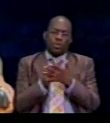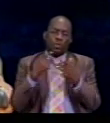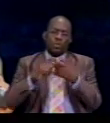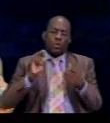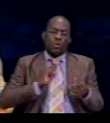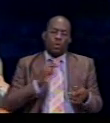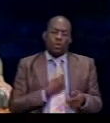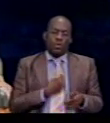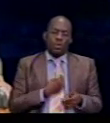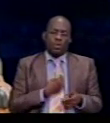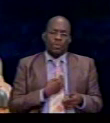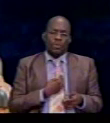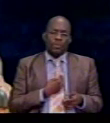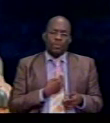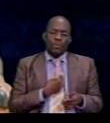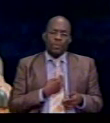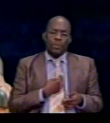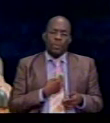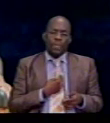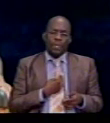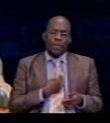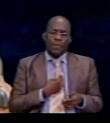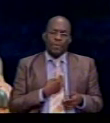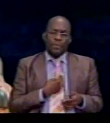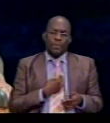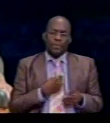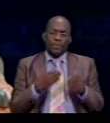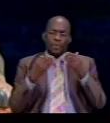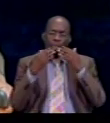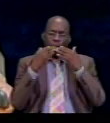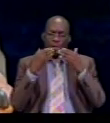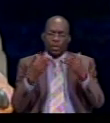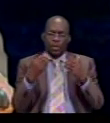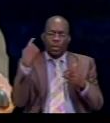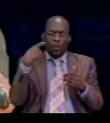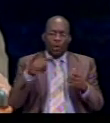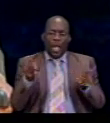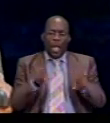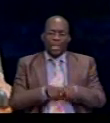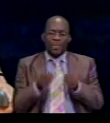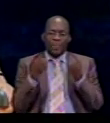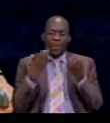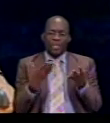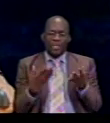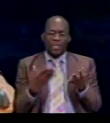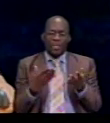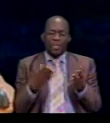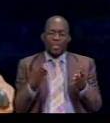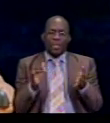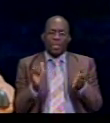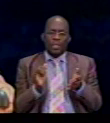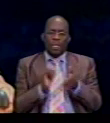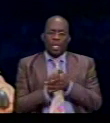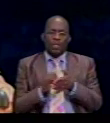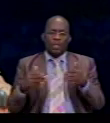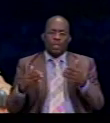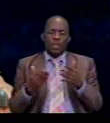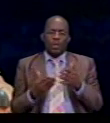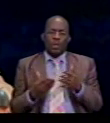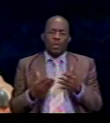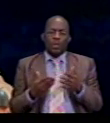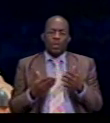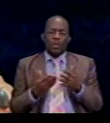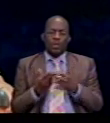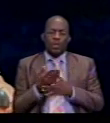la prédication de l'évangile à travers les ondes. Thank you for as many that have followed the gospel preaching. Nous